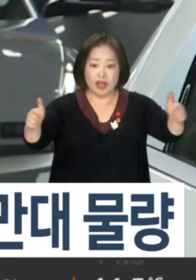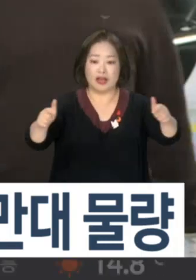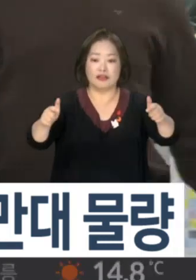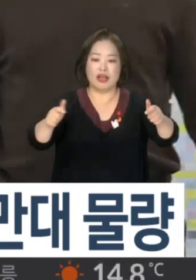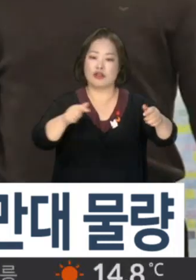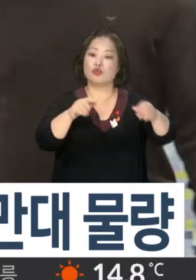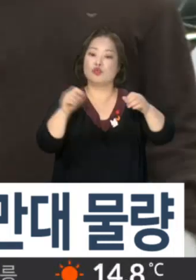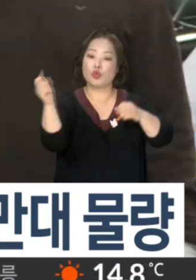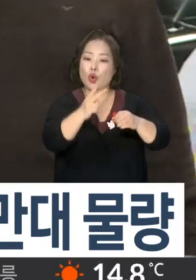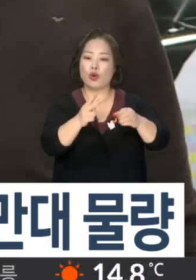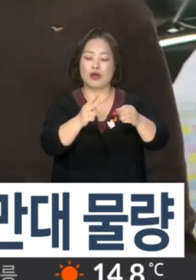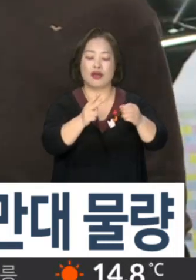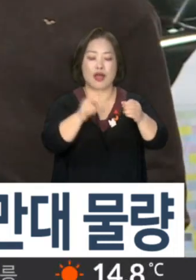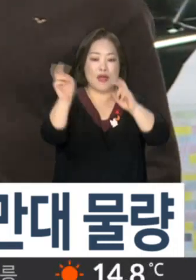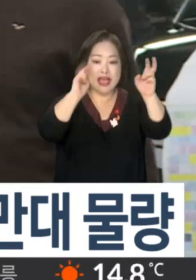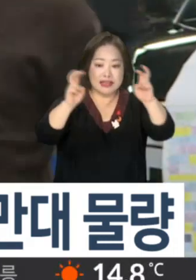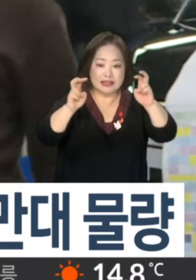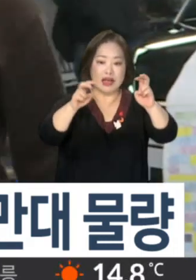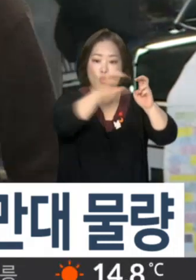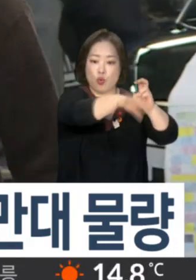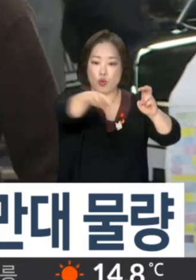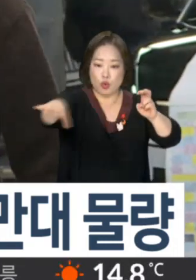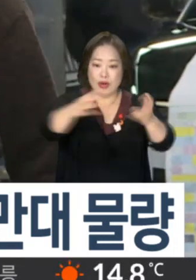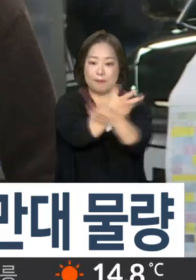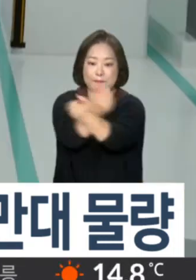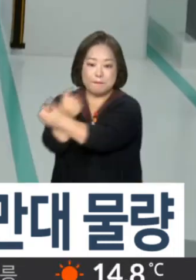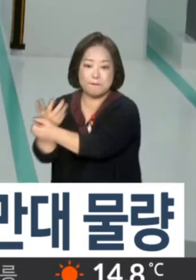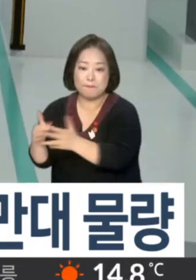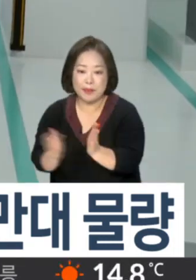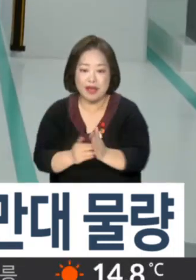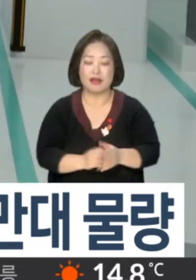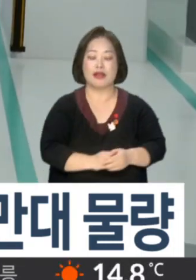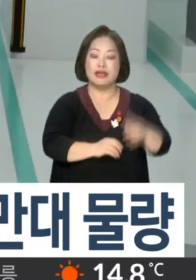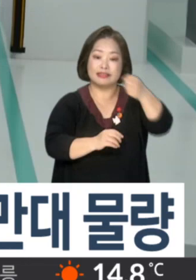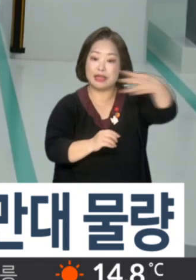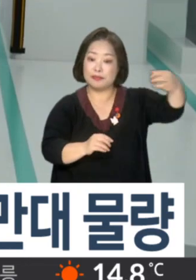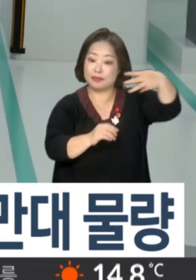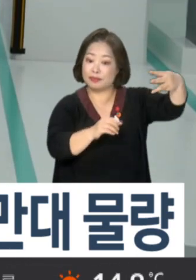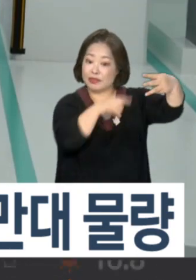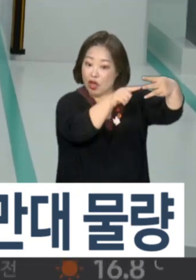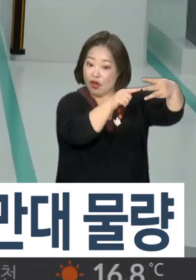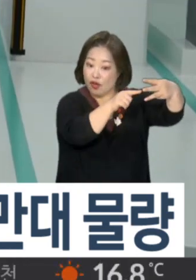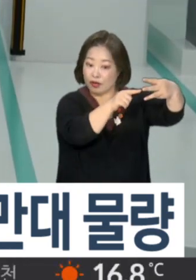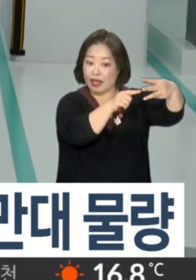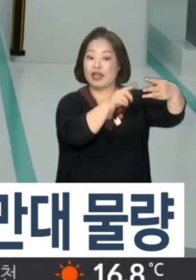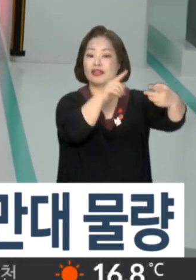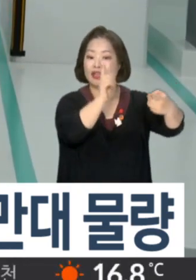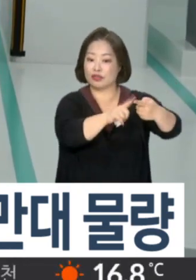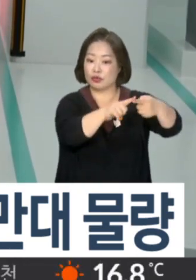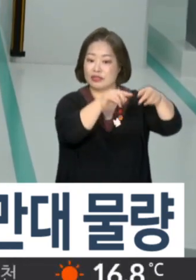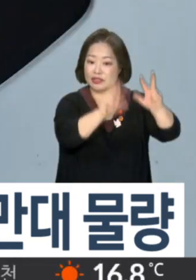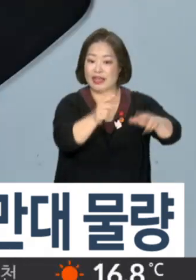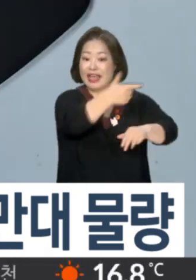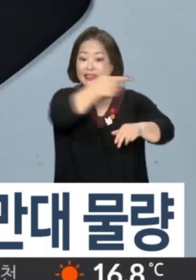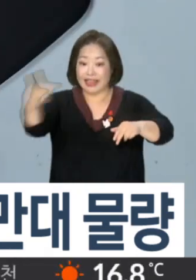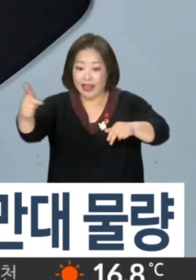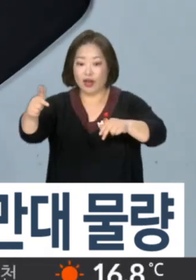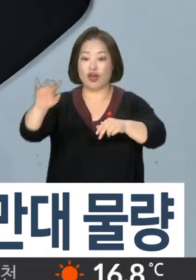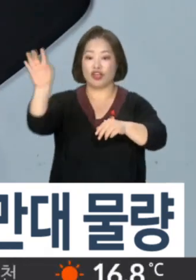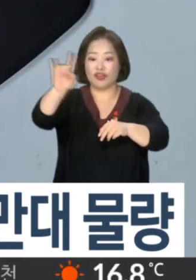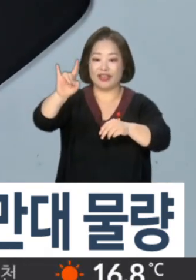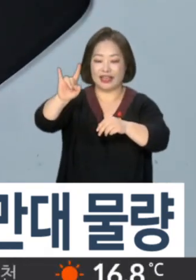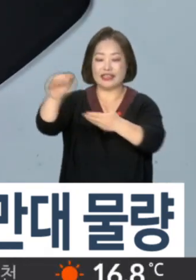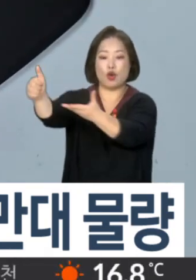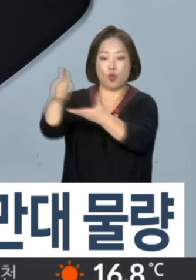배터리 공급처도 새롭게 확보할 수 있게 됐습니다. 삼성 SDI 또한 안정적인 성장세를 보이는 대형 고객사를